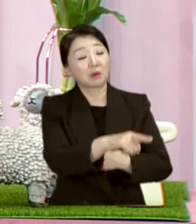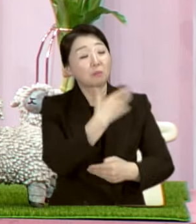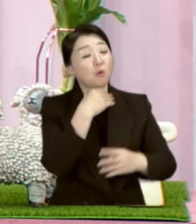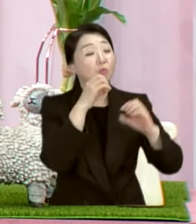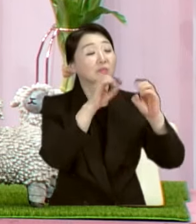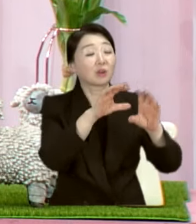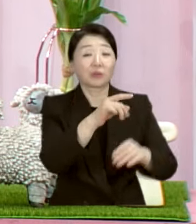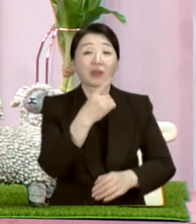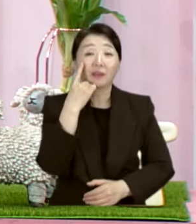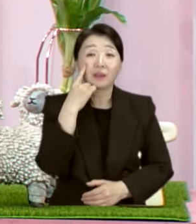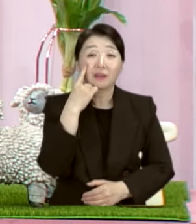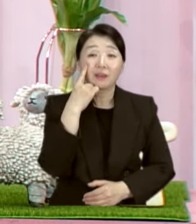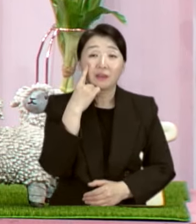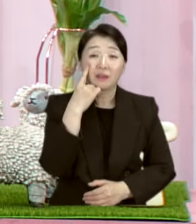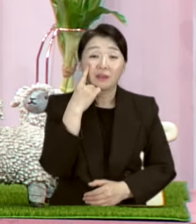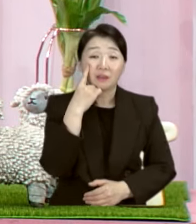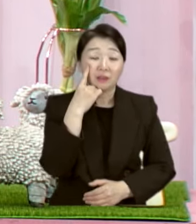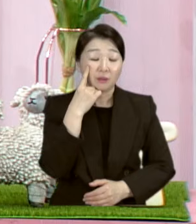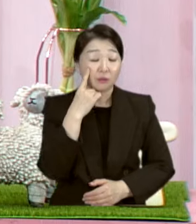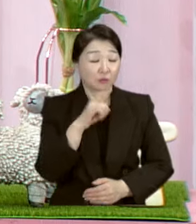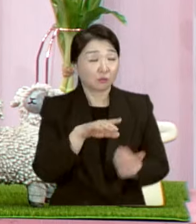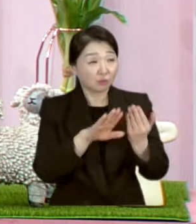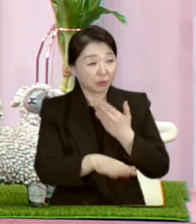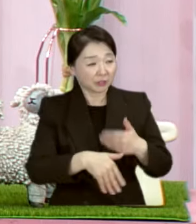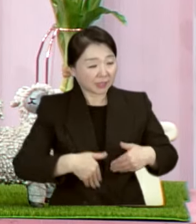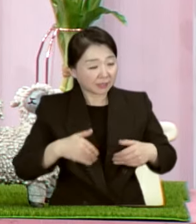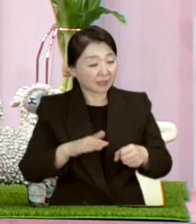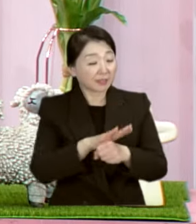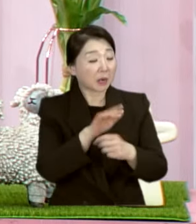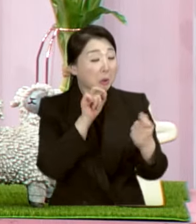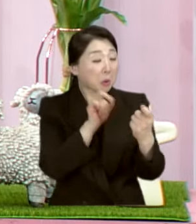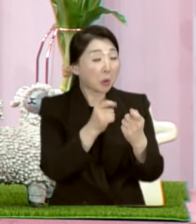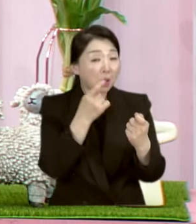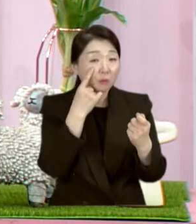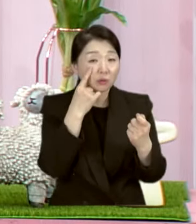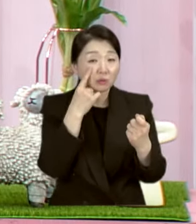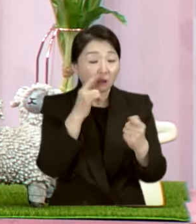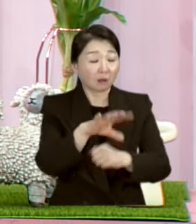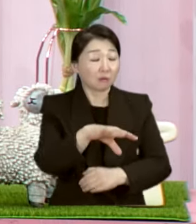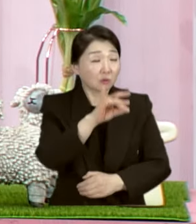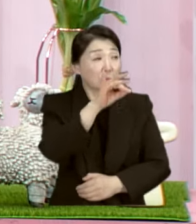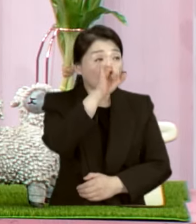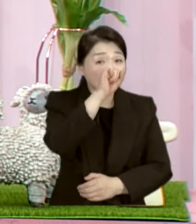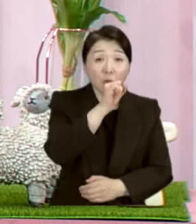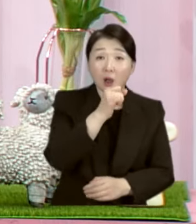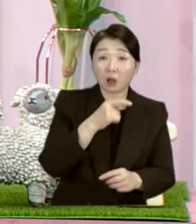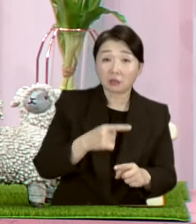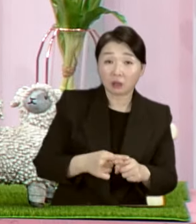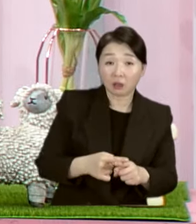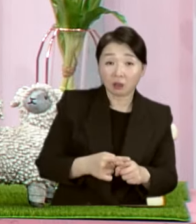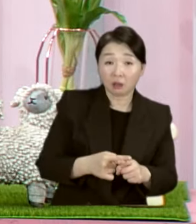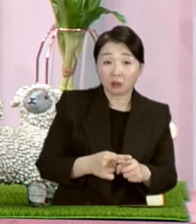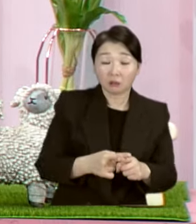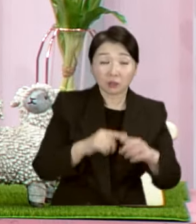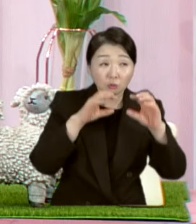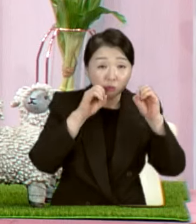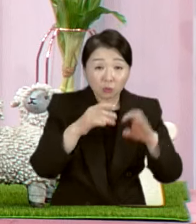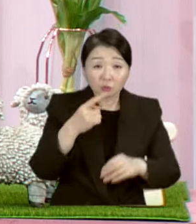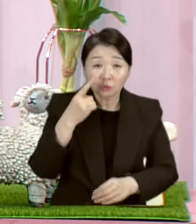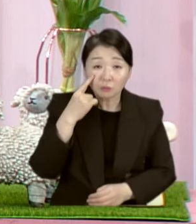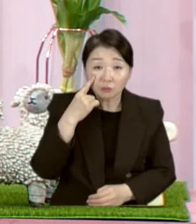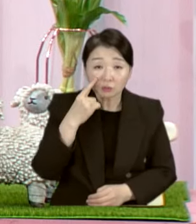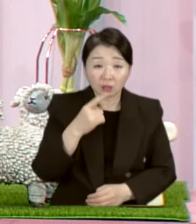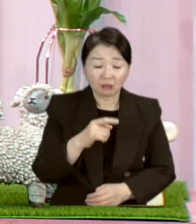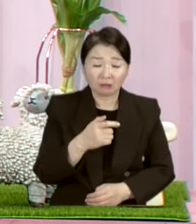후배들한테 복음을 전하고 그 후배들한테 따뜻하게 사랑으로 다가가니까 처음에는 좋아하다가 계속해서 전도를